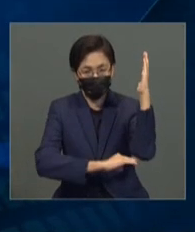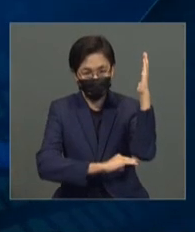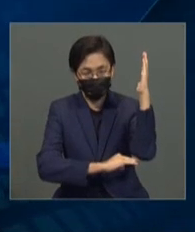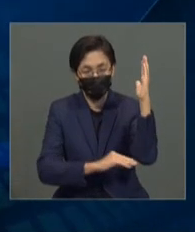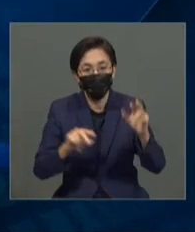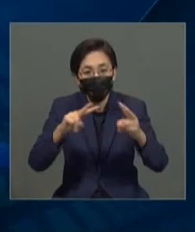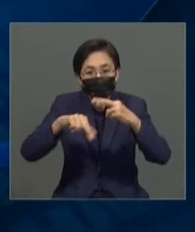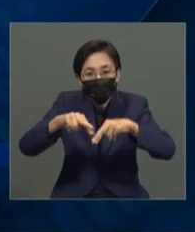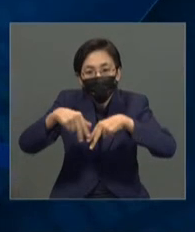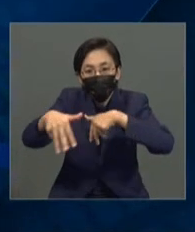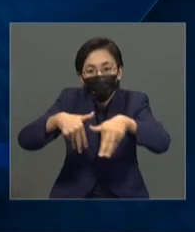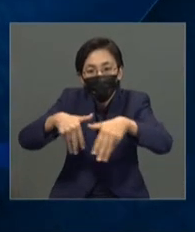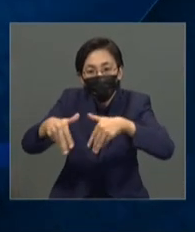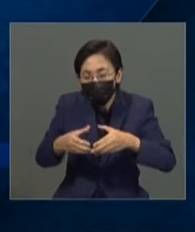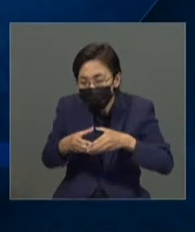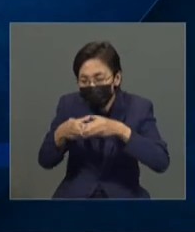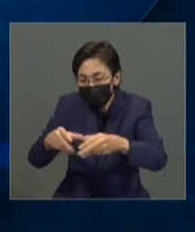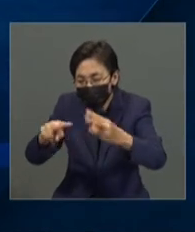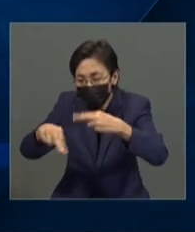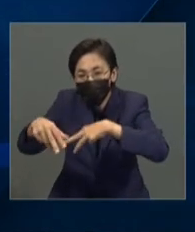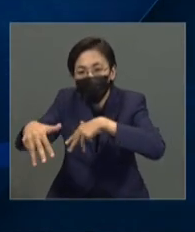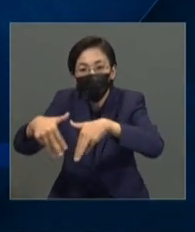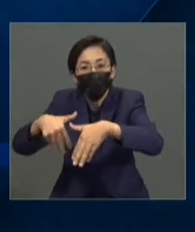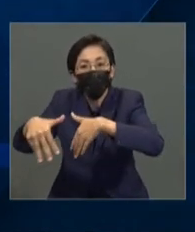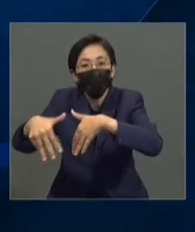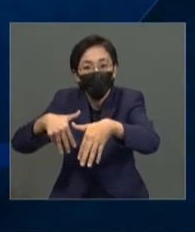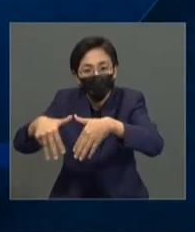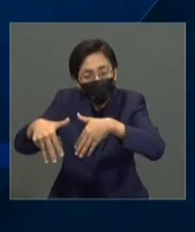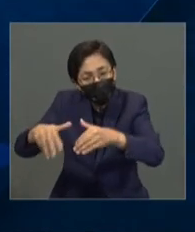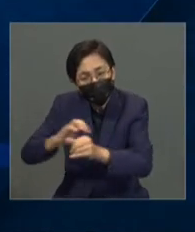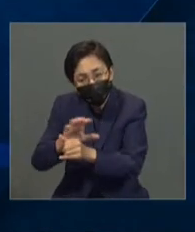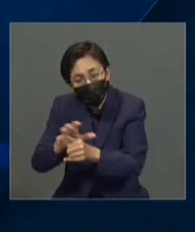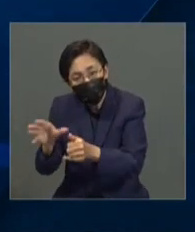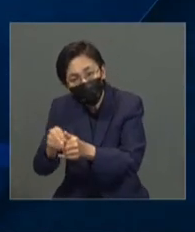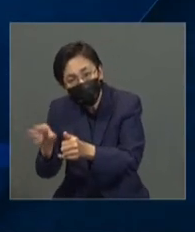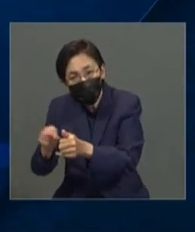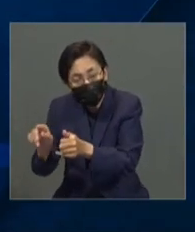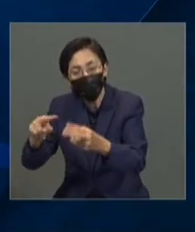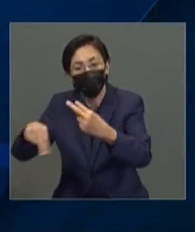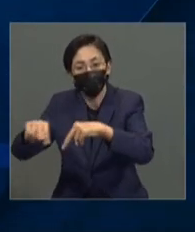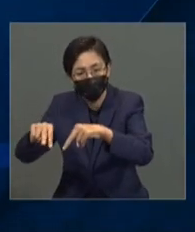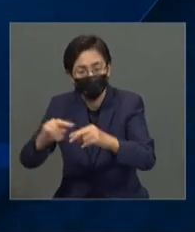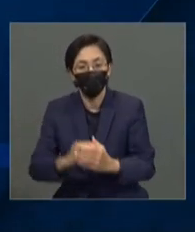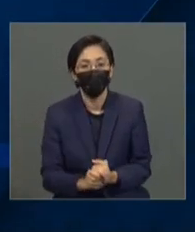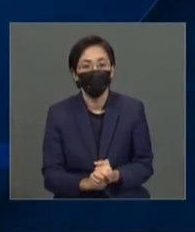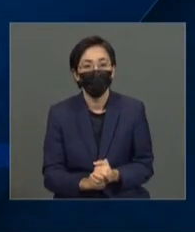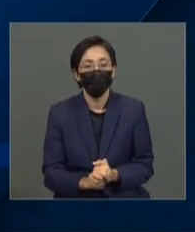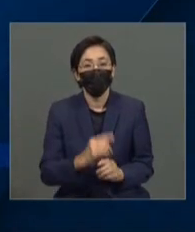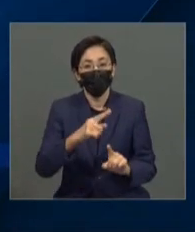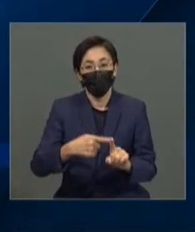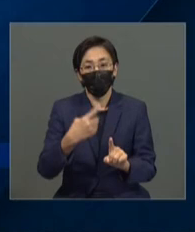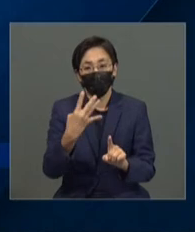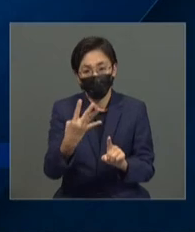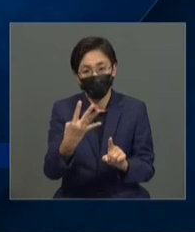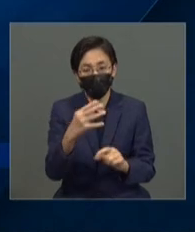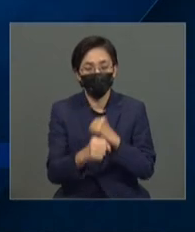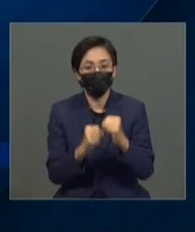กรองเชิงรุกในชุมชนรายงานยอดผู้ป่วยทั้งหมดนะคะสะสมของเมษาย